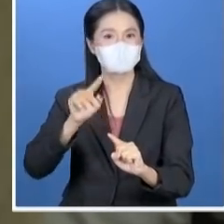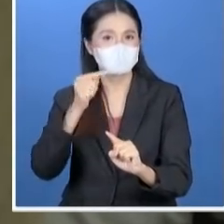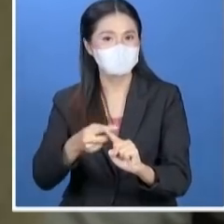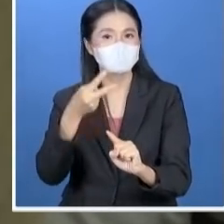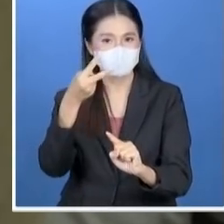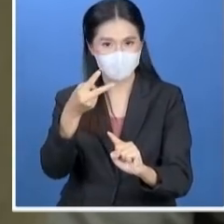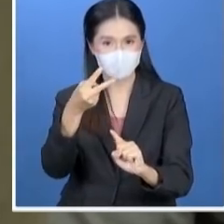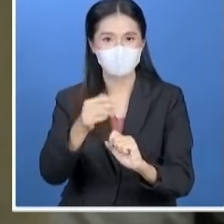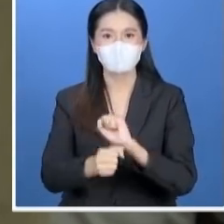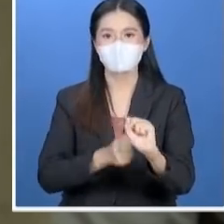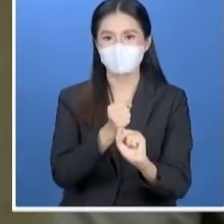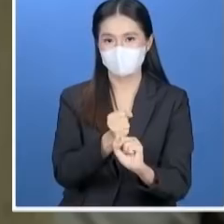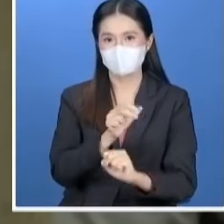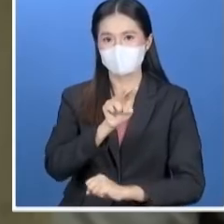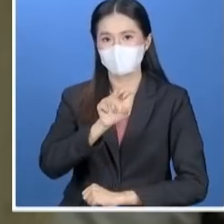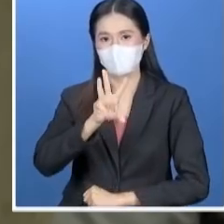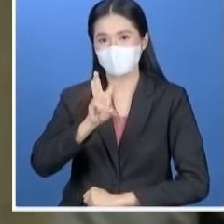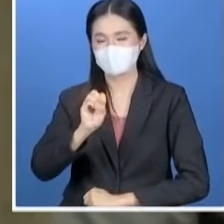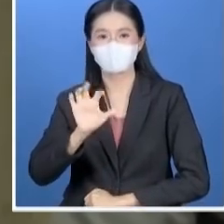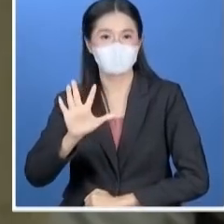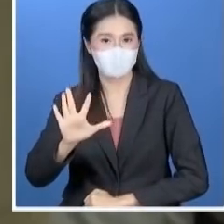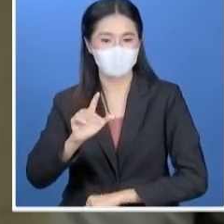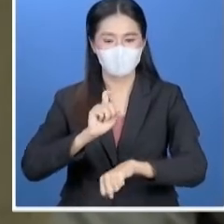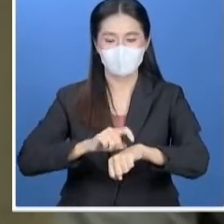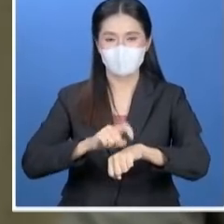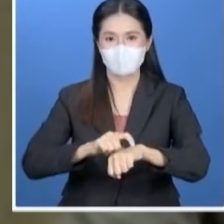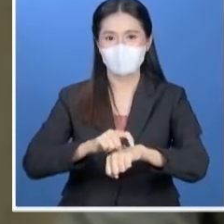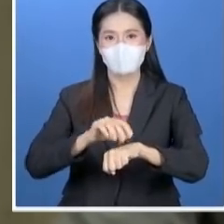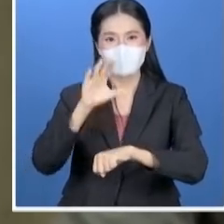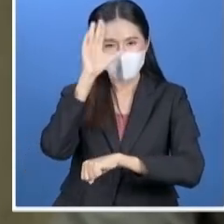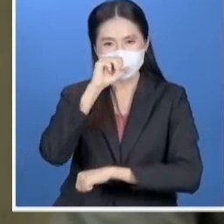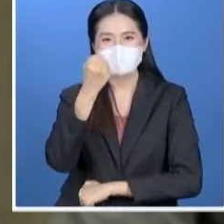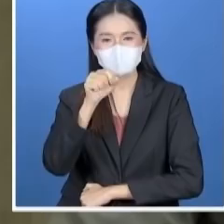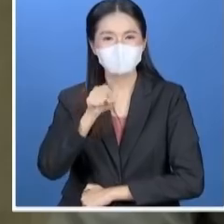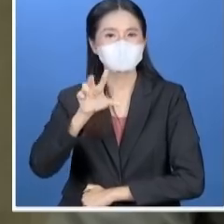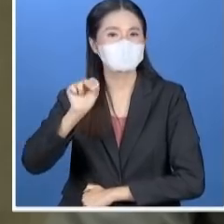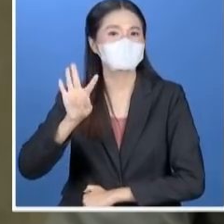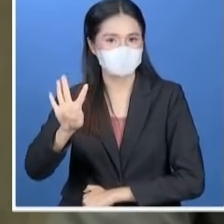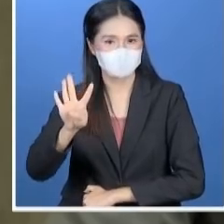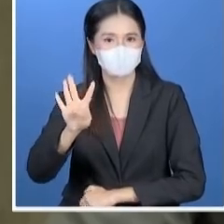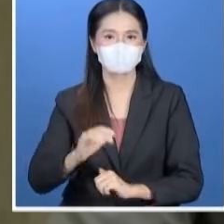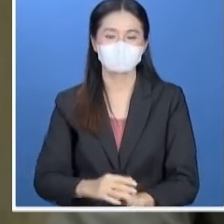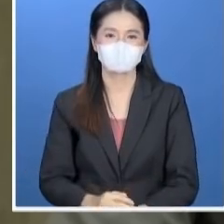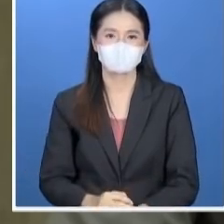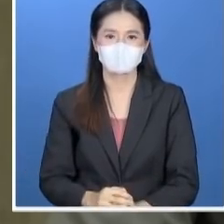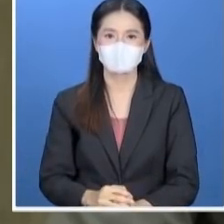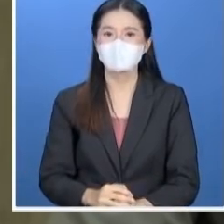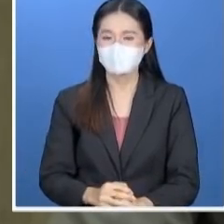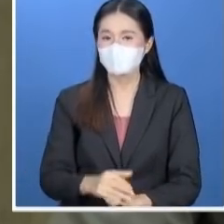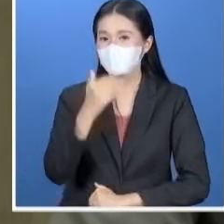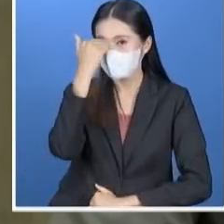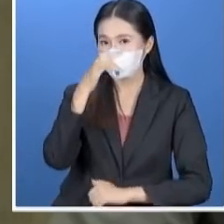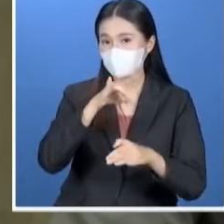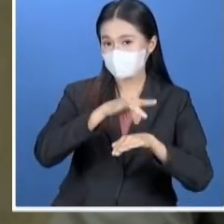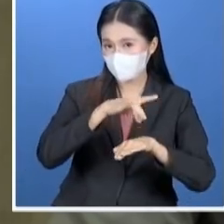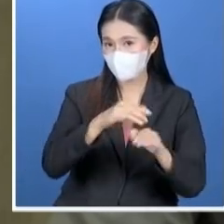าพันธ์2565เวลาประมาณ 22:34 นสืบเนื่องจากคุณแตงโม